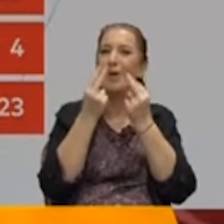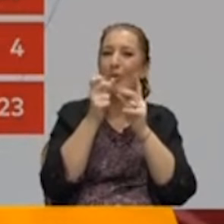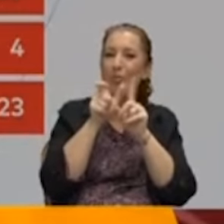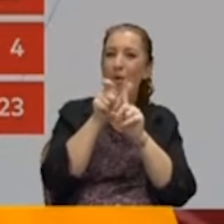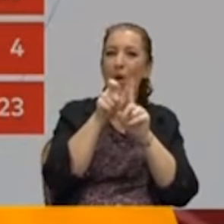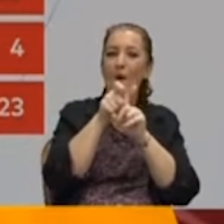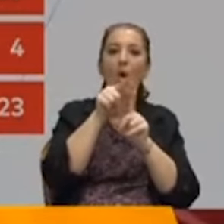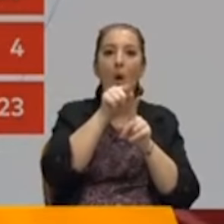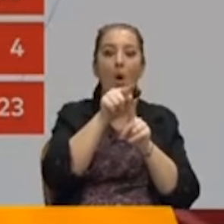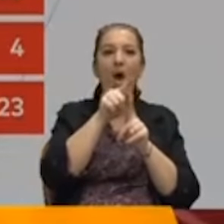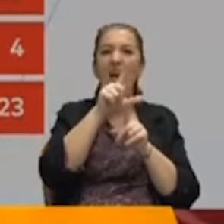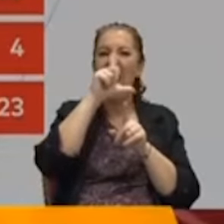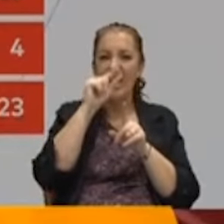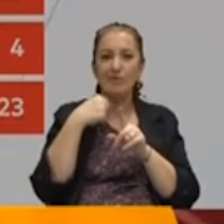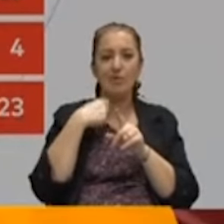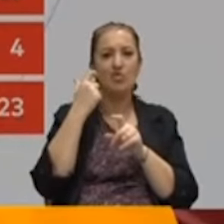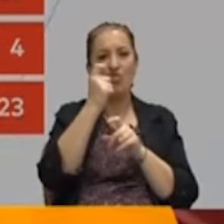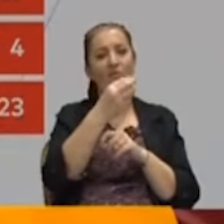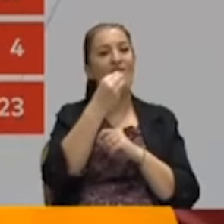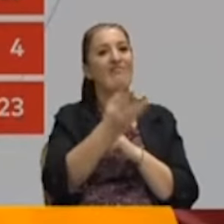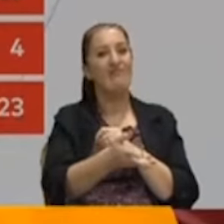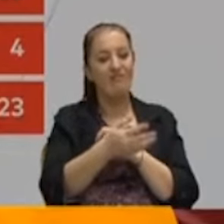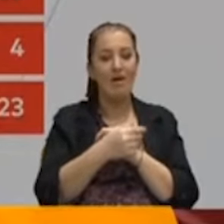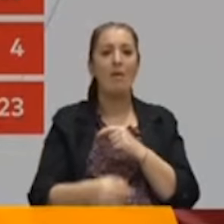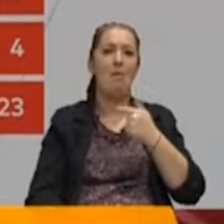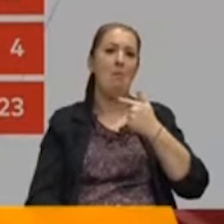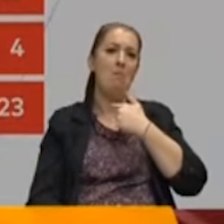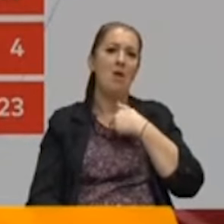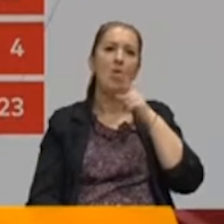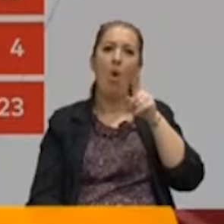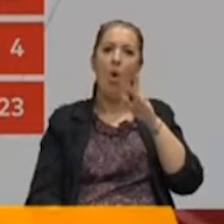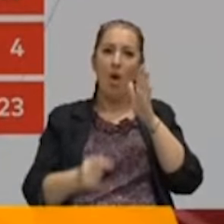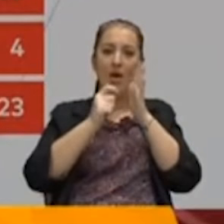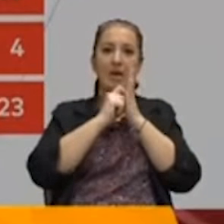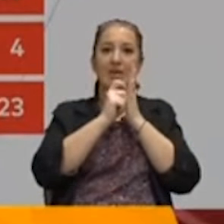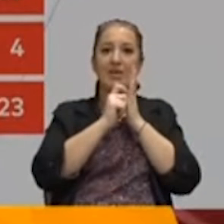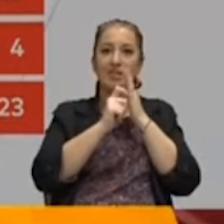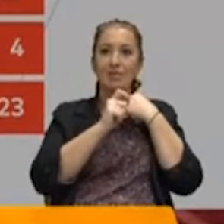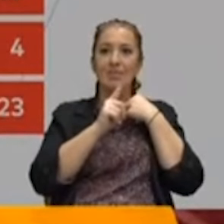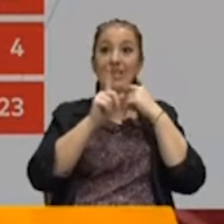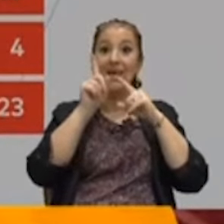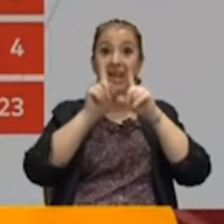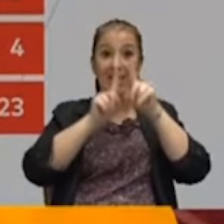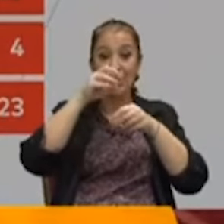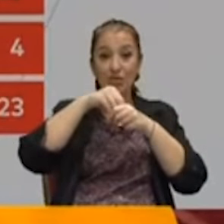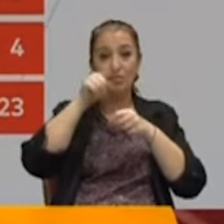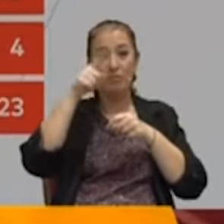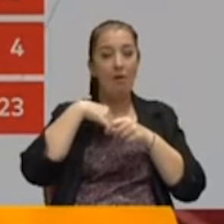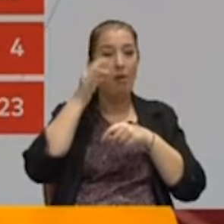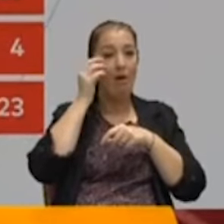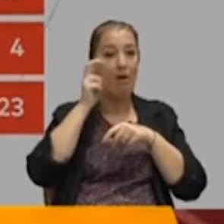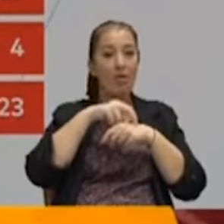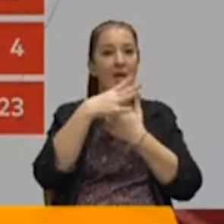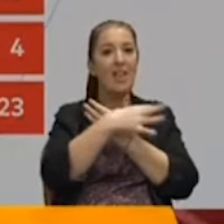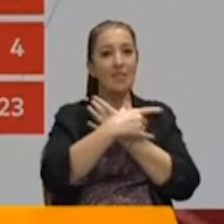Bu konuda resmi cevabımızı da verdik. Ben hatta o yazışmayı internet sitesinden hatırlıyorum. Twitter'dan